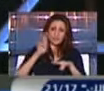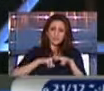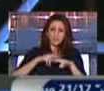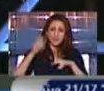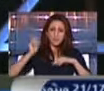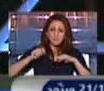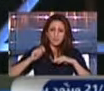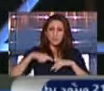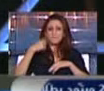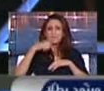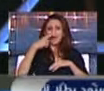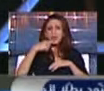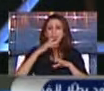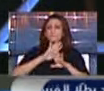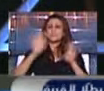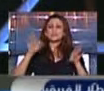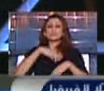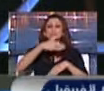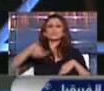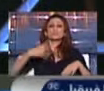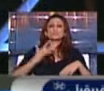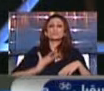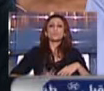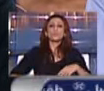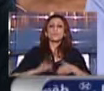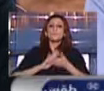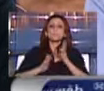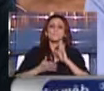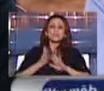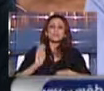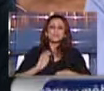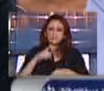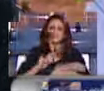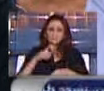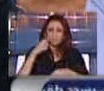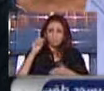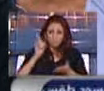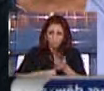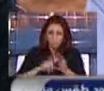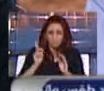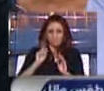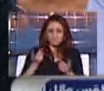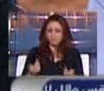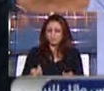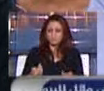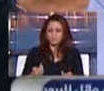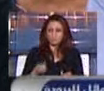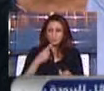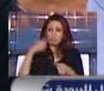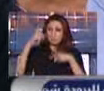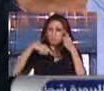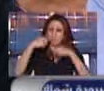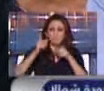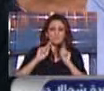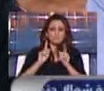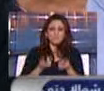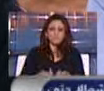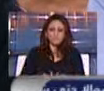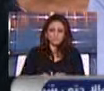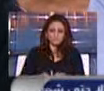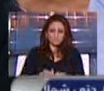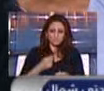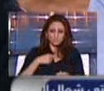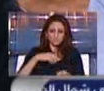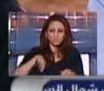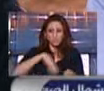هو كلام لتهدئه الشارع في الوقت اللي بيحصل فيه كلام. بس هي مش فيش اي حاجه هتحصل الايام اللي جايه. شعب السويس نفسه متحفظ